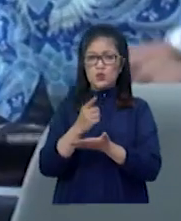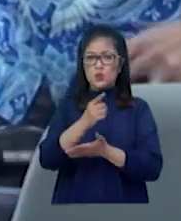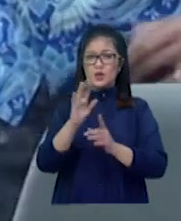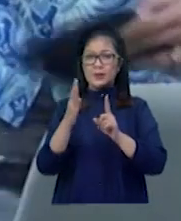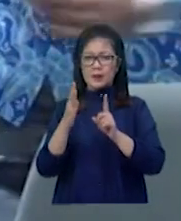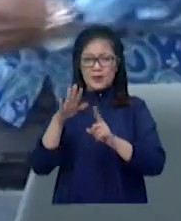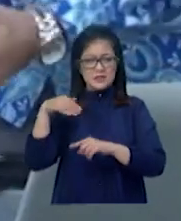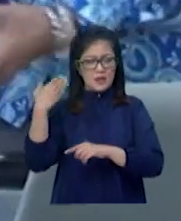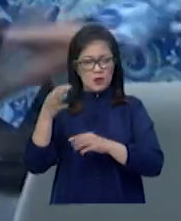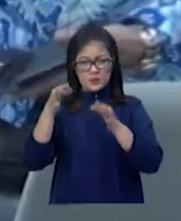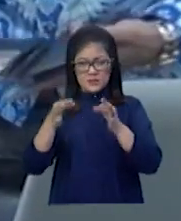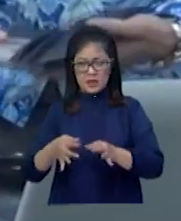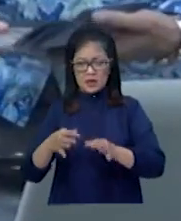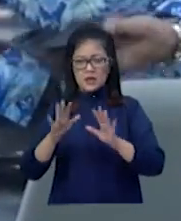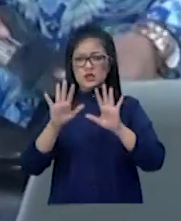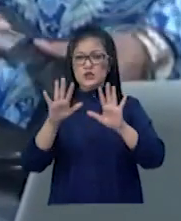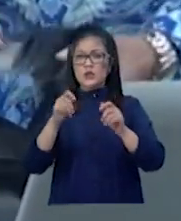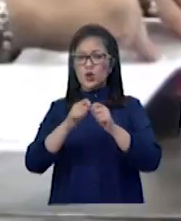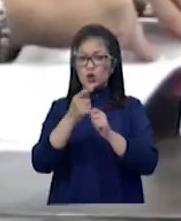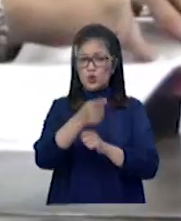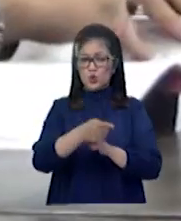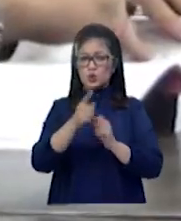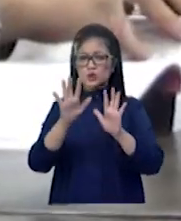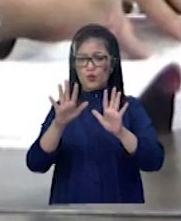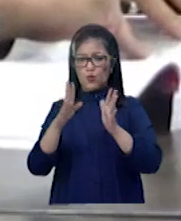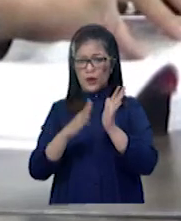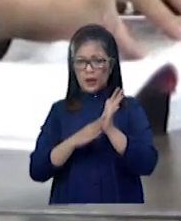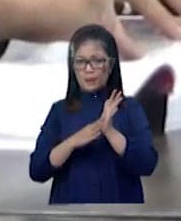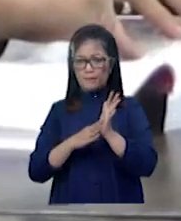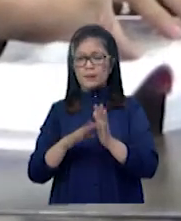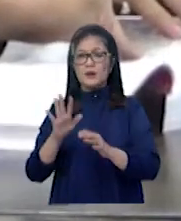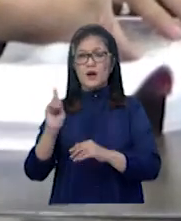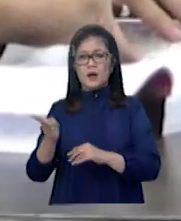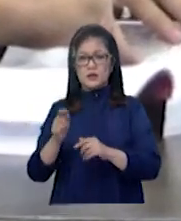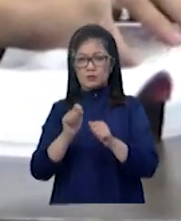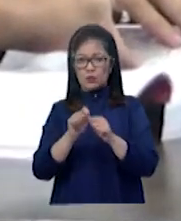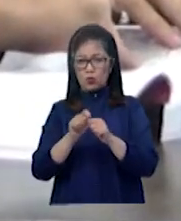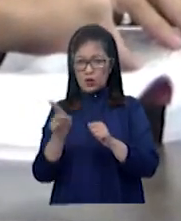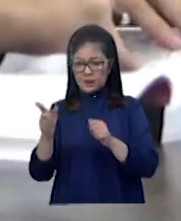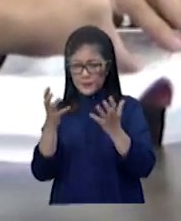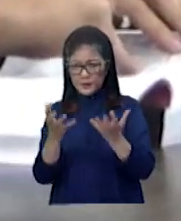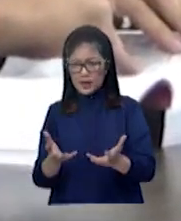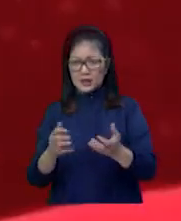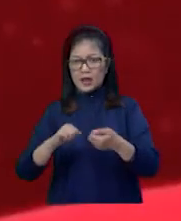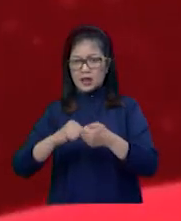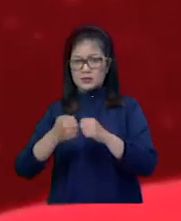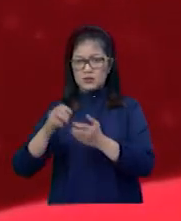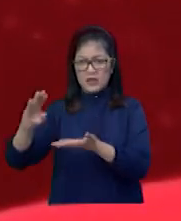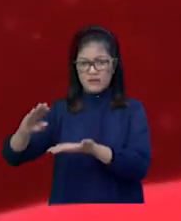rupiah. Jaksa penuntut umum mengatakan ada 5 hal yang dianggap memberatkan Indra dalam kasus investasi bodong